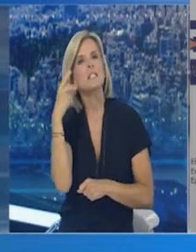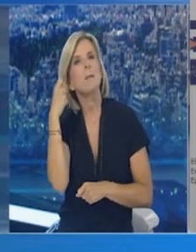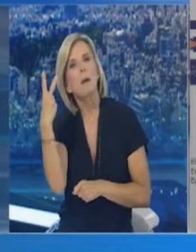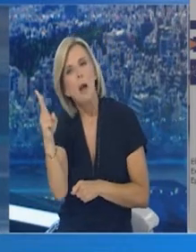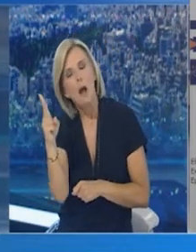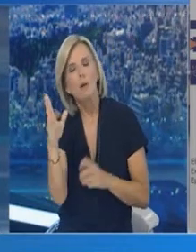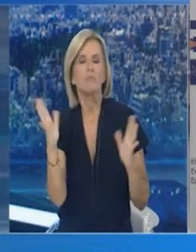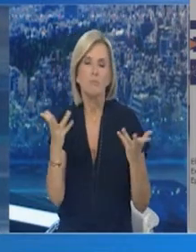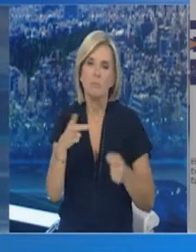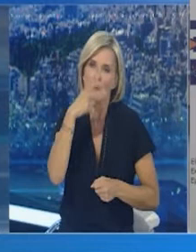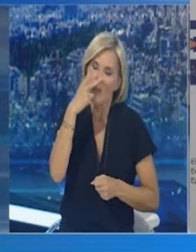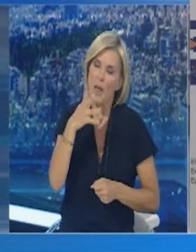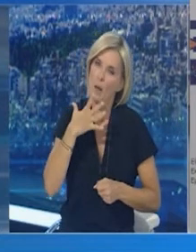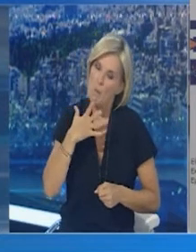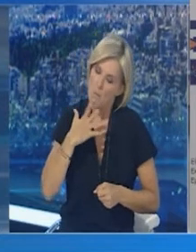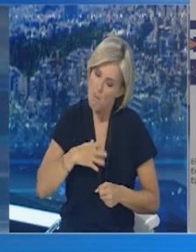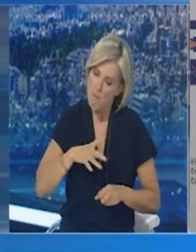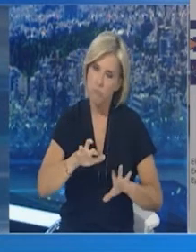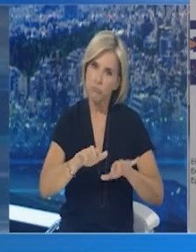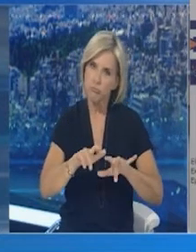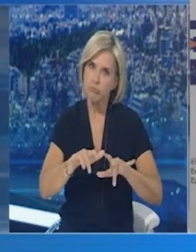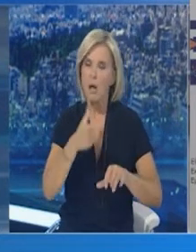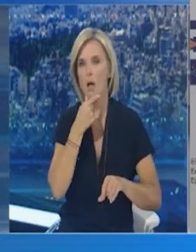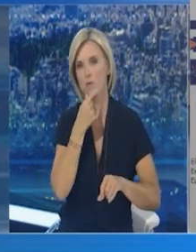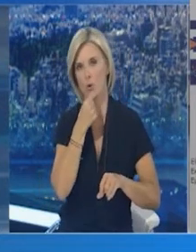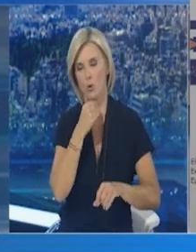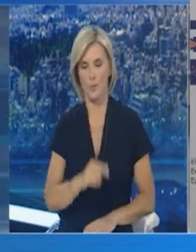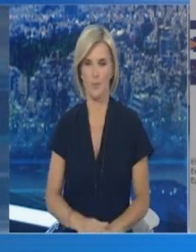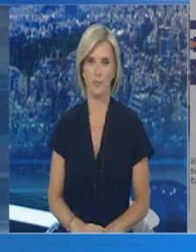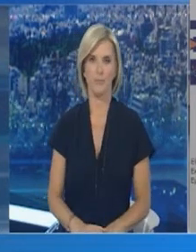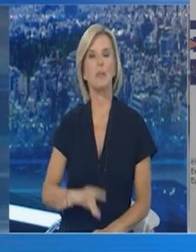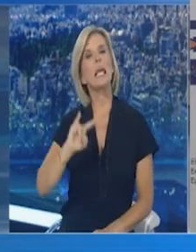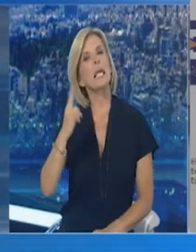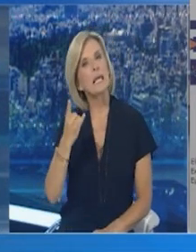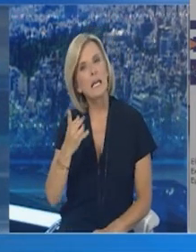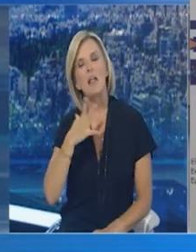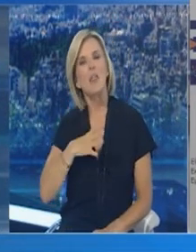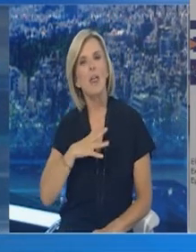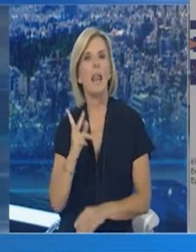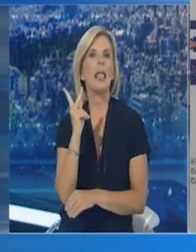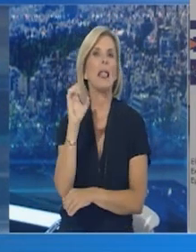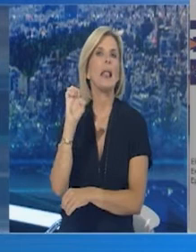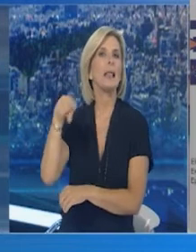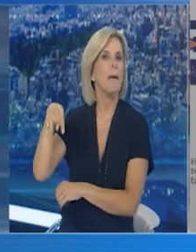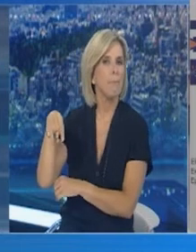οικογενειακή μερίδα με το παιδί, ή μπορεί να κλείσει το ραντεβού στα ΚΕΠΣ και στα φαρμακεία, και